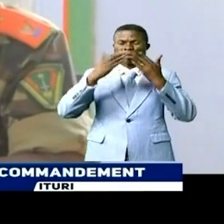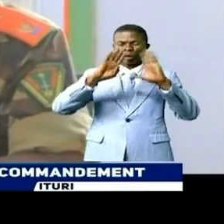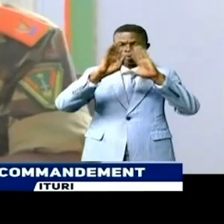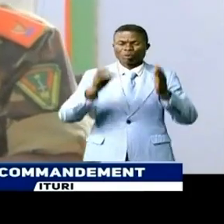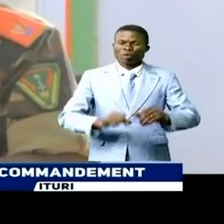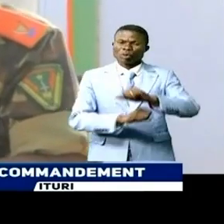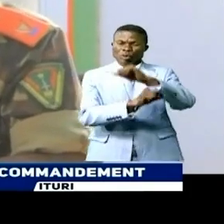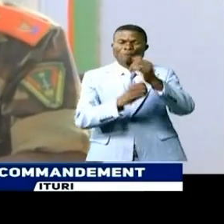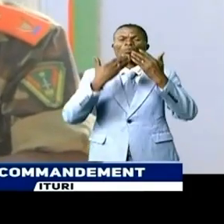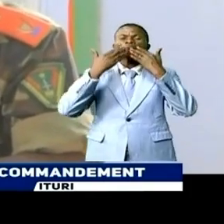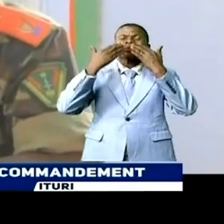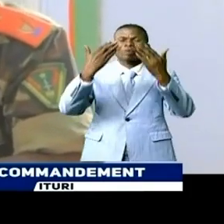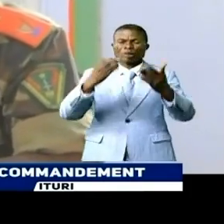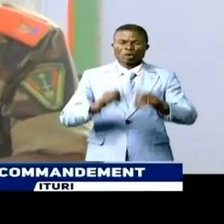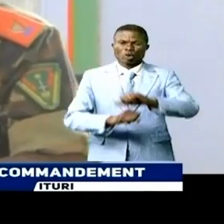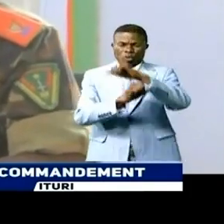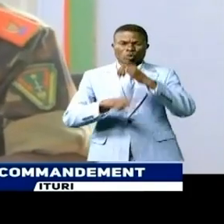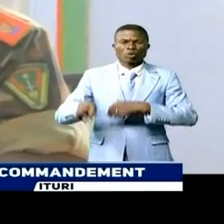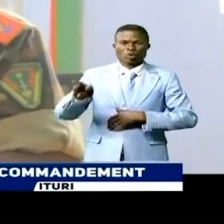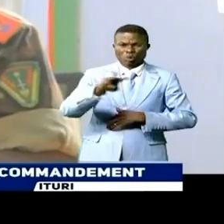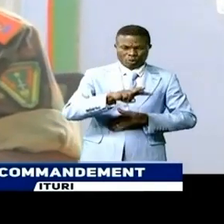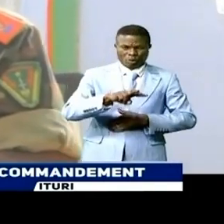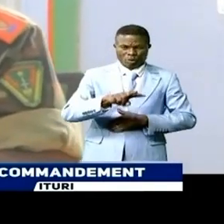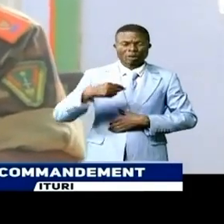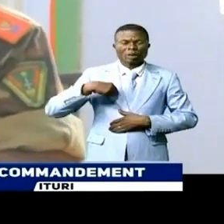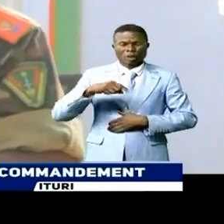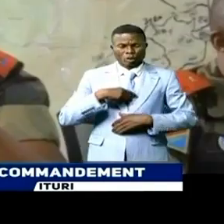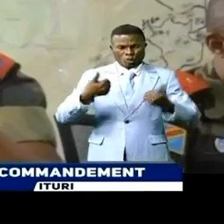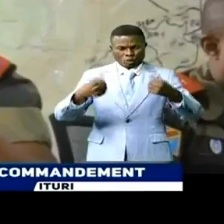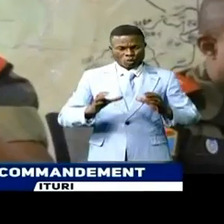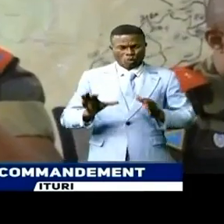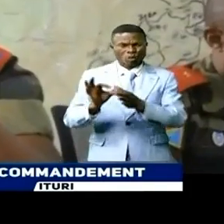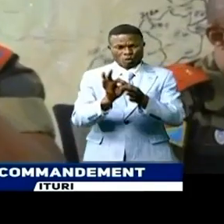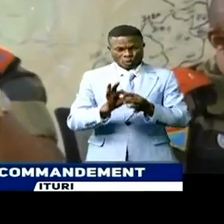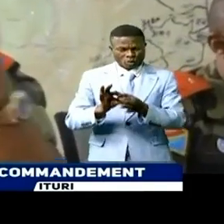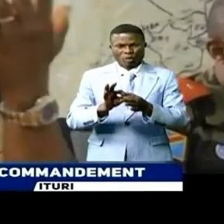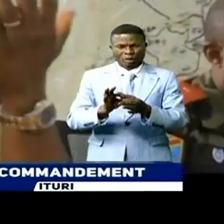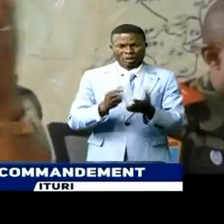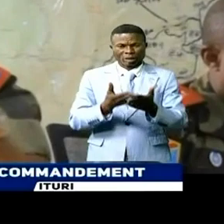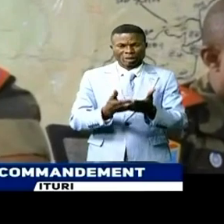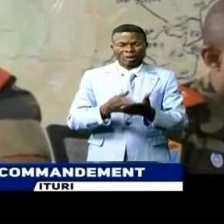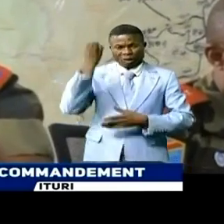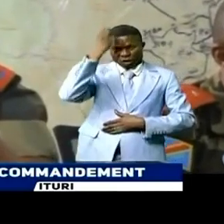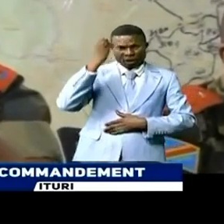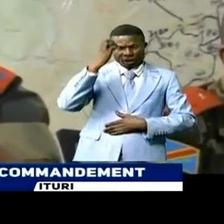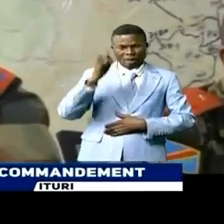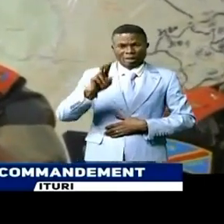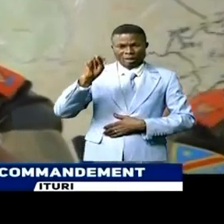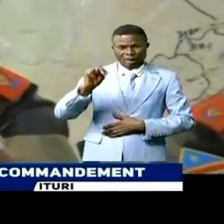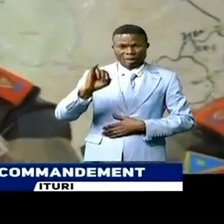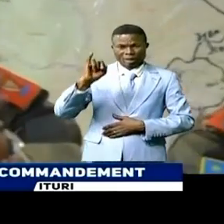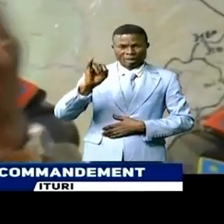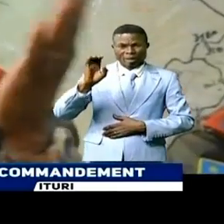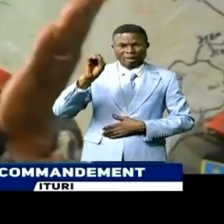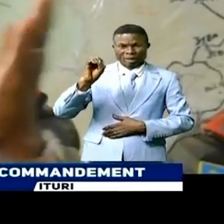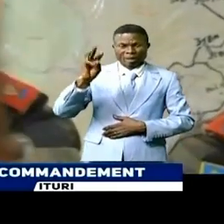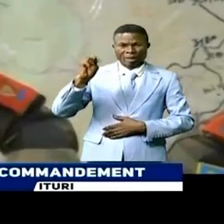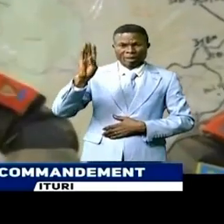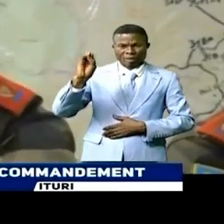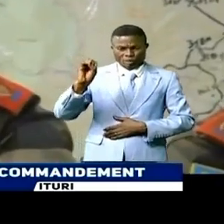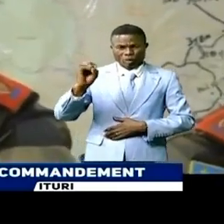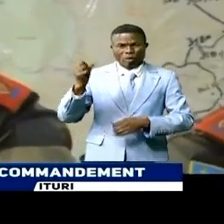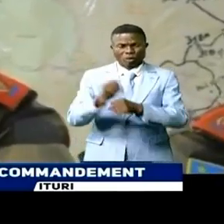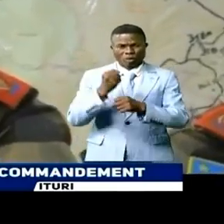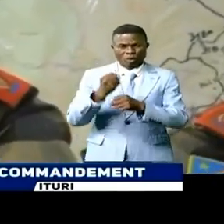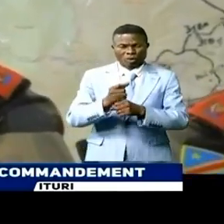merci pour votre soutien et nous sommes le général union beau abdallah nouveau commandant de secteur opérationnel